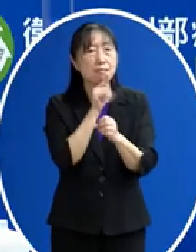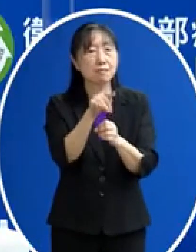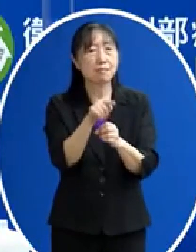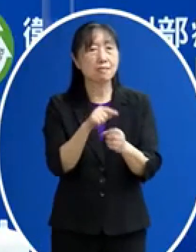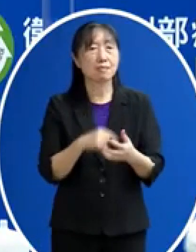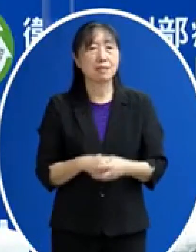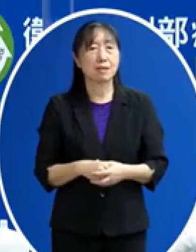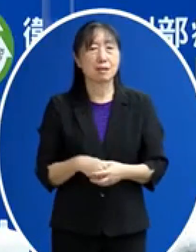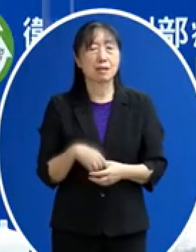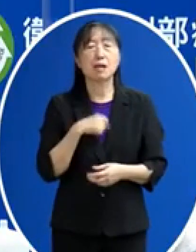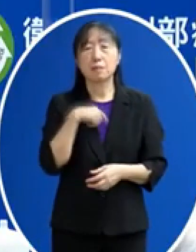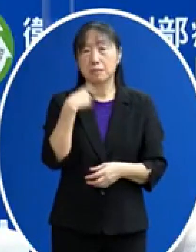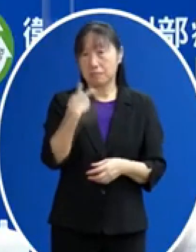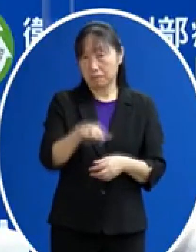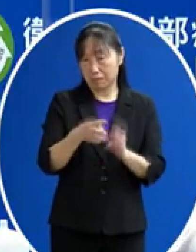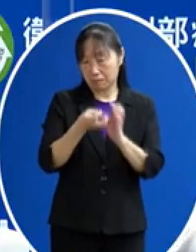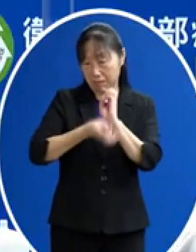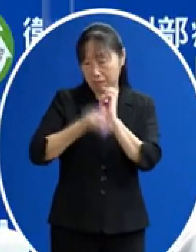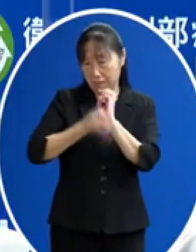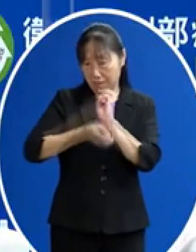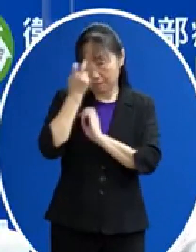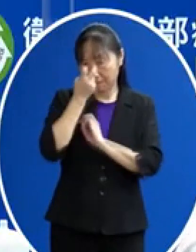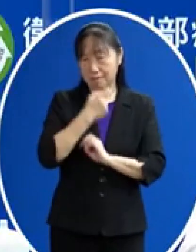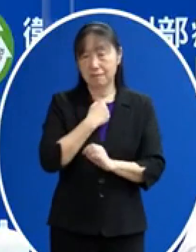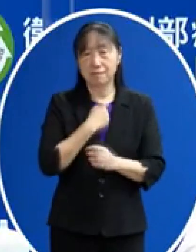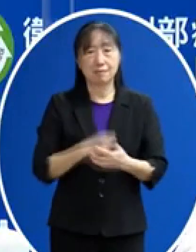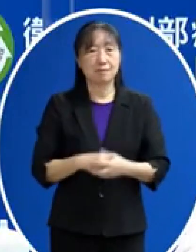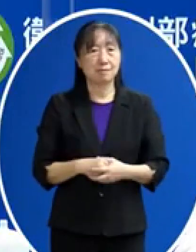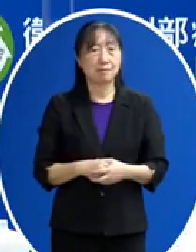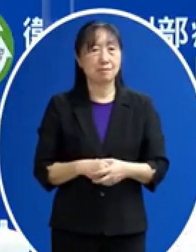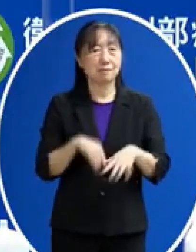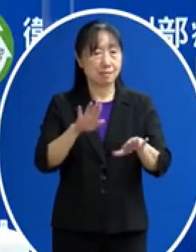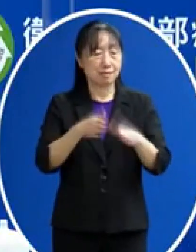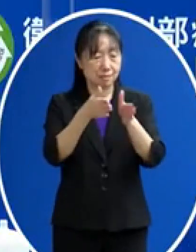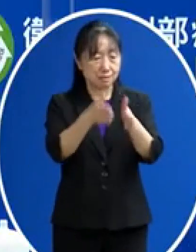点，当然我们还要更做更进一步的检测。那目前是判定是 Delta。